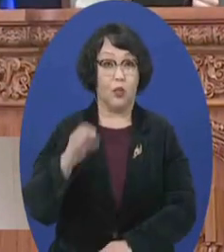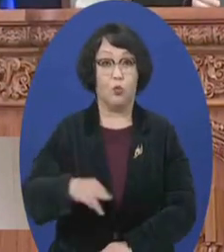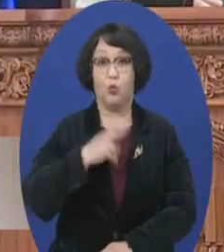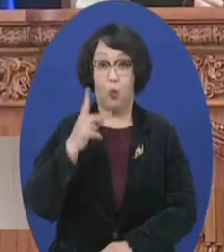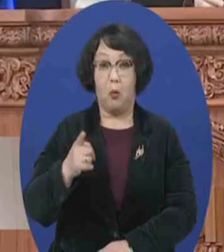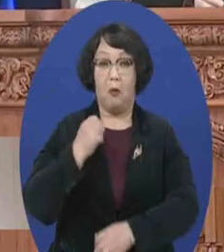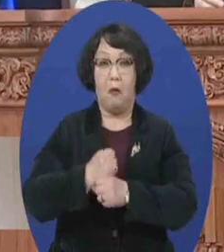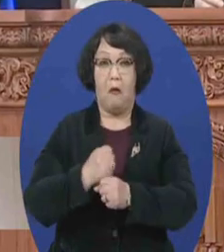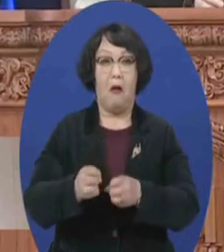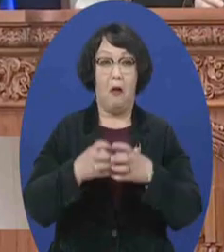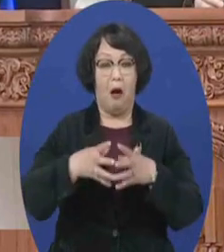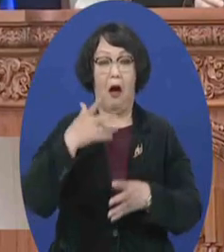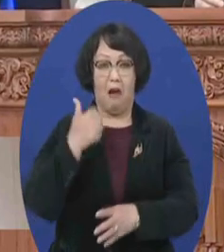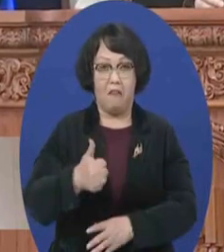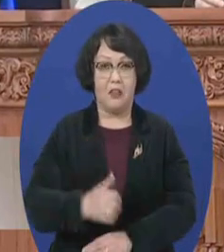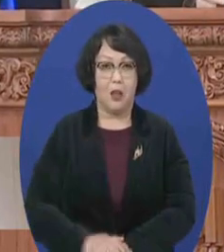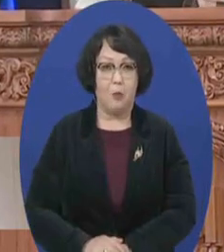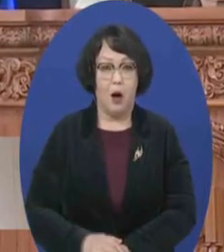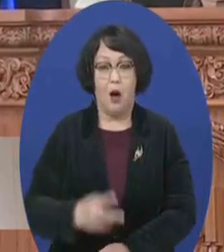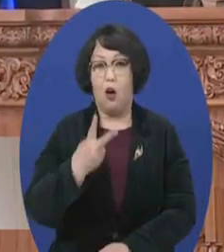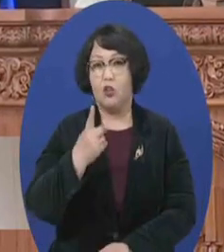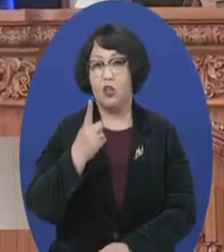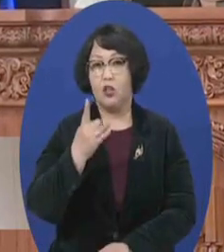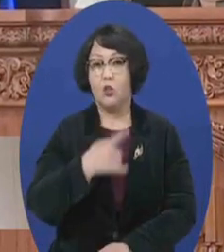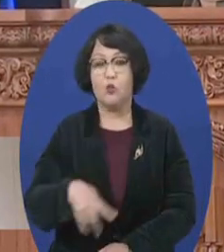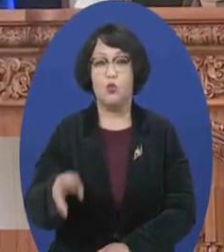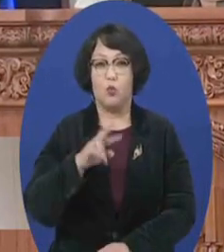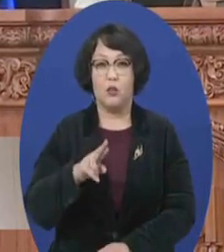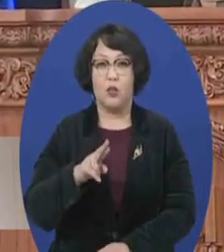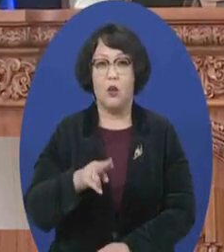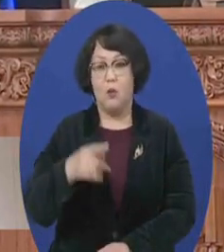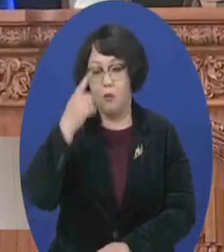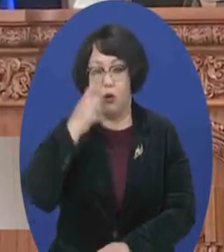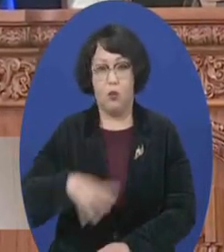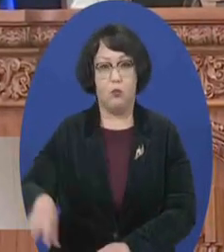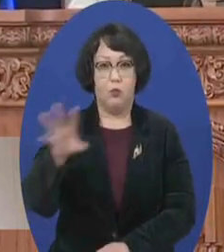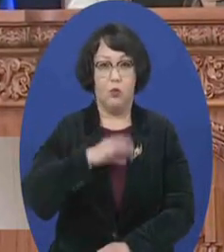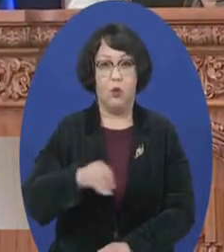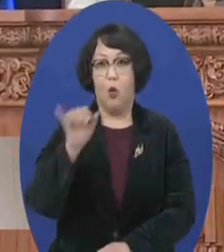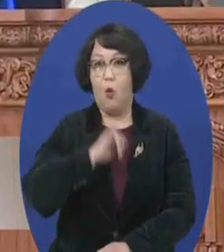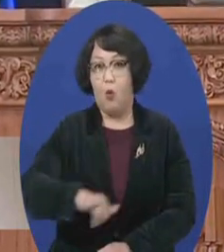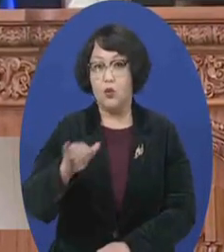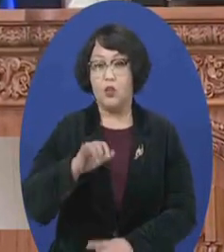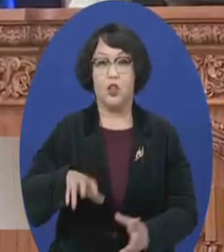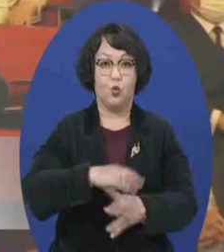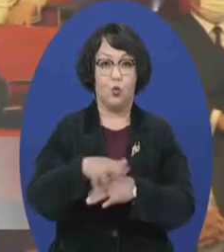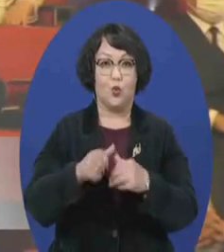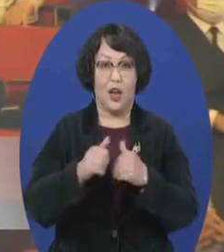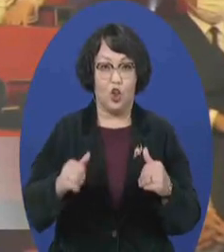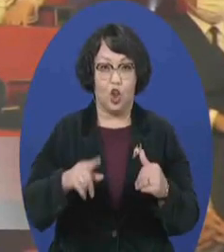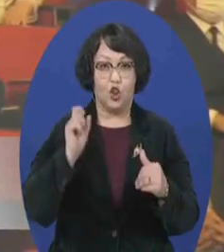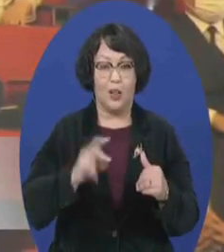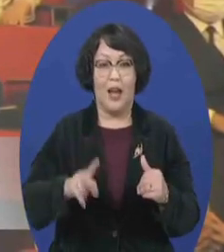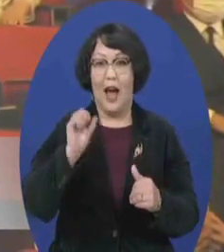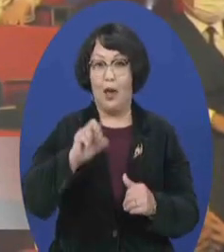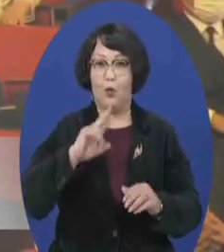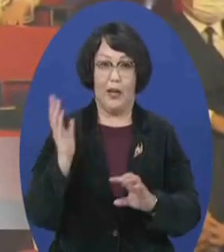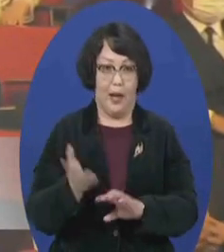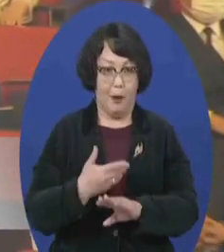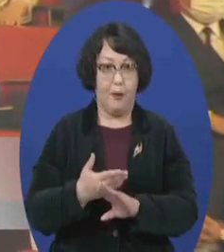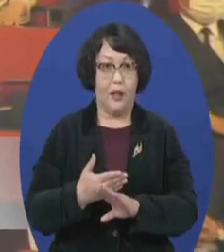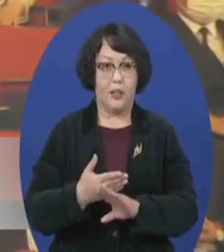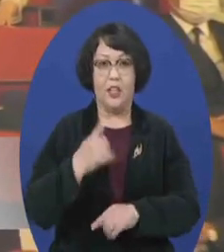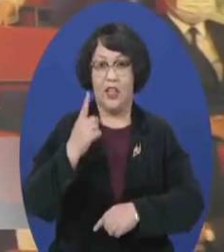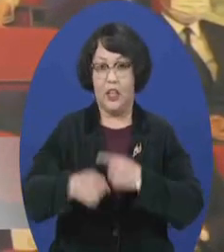түүхэн говьятай байлаа. Тэгвэл 21-р зуунд монголчууд бид улс орныхоо тусгаар тогтнол, аюулгүй